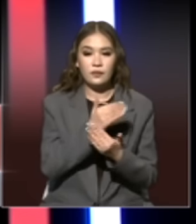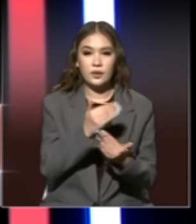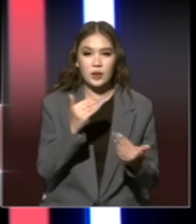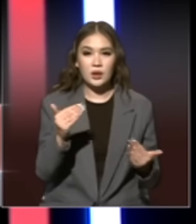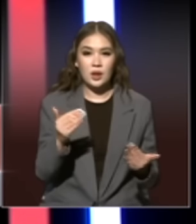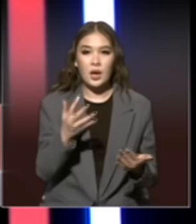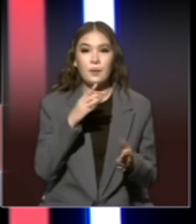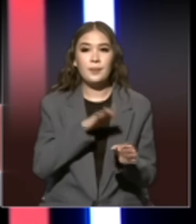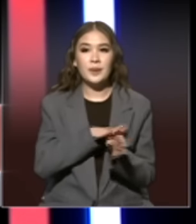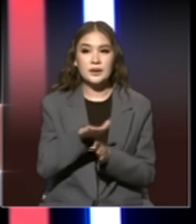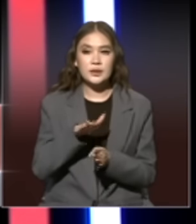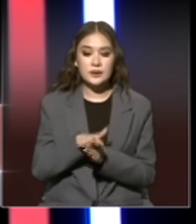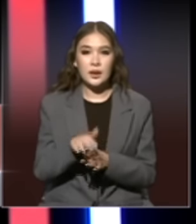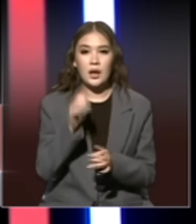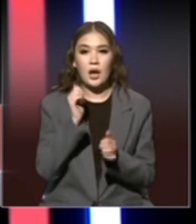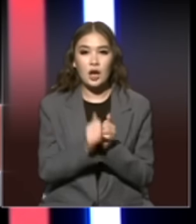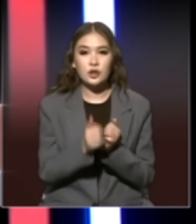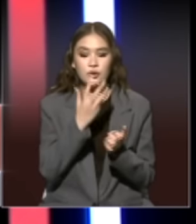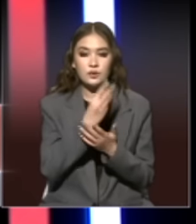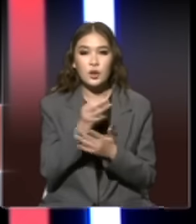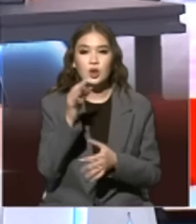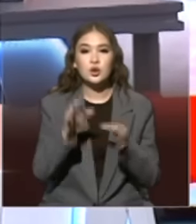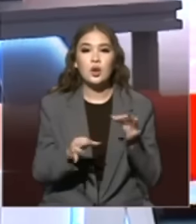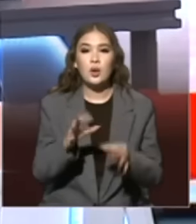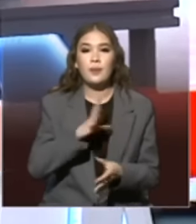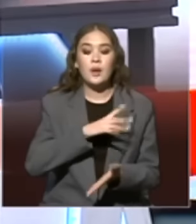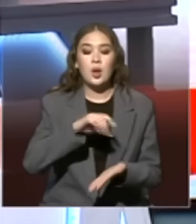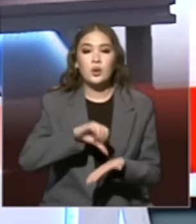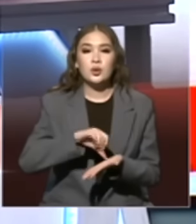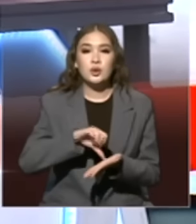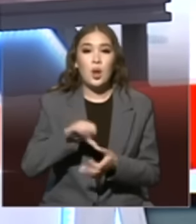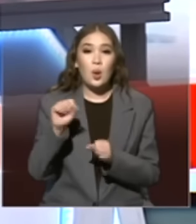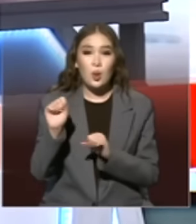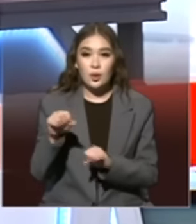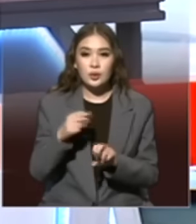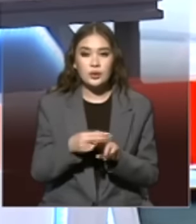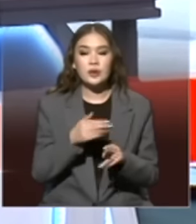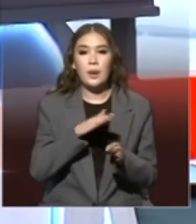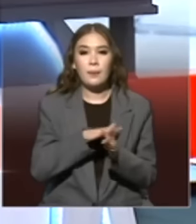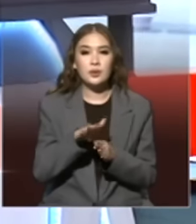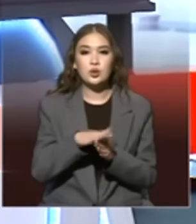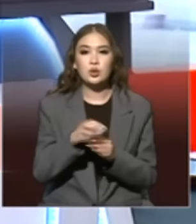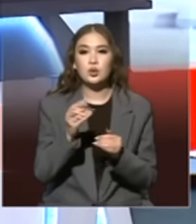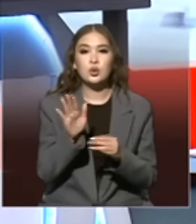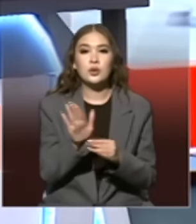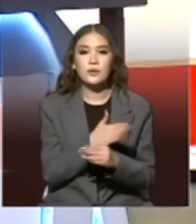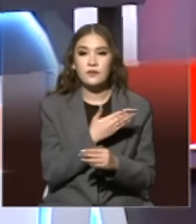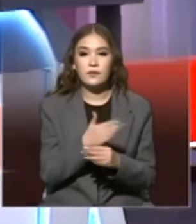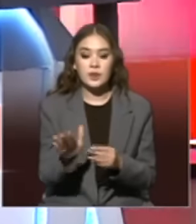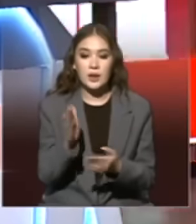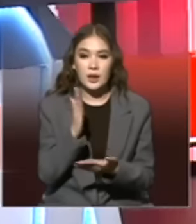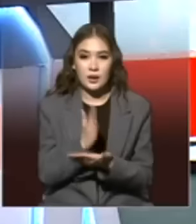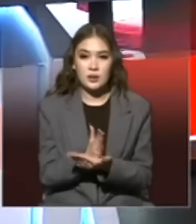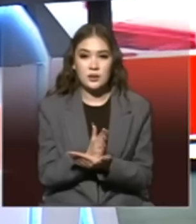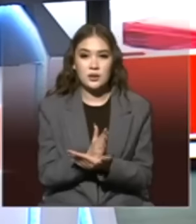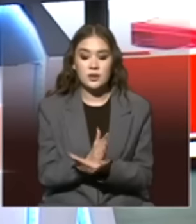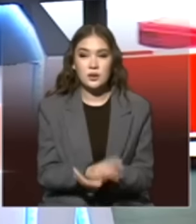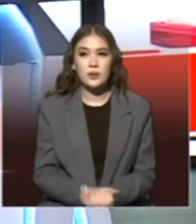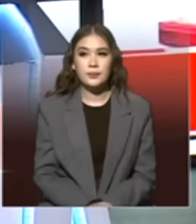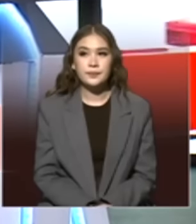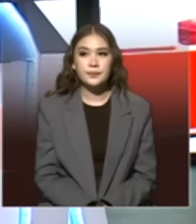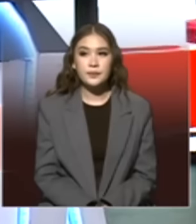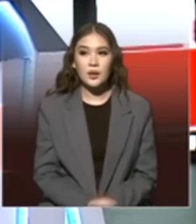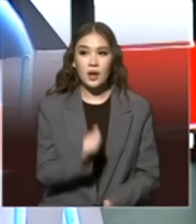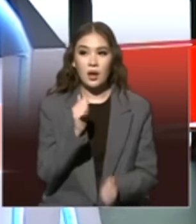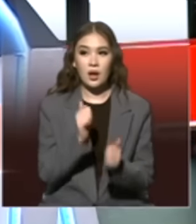Олардың міндеттері ана сотқа қатысып отырған қорғаушы бар емес пе? Оның міндеттерінен әлдеқайда бөлек. Көрдіңіз бе? Сонда